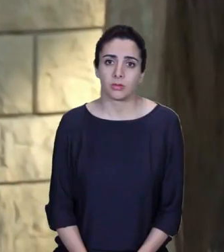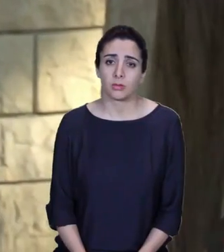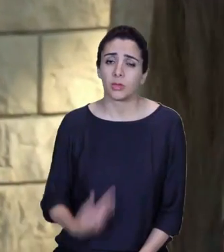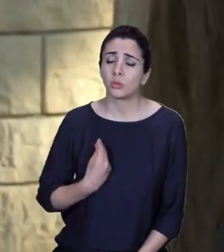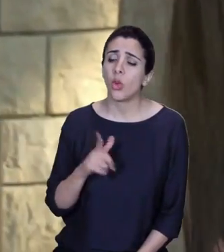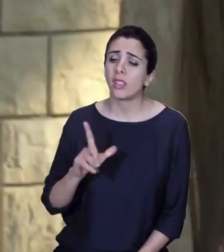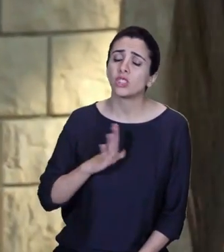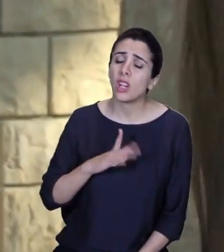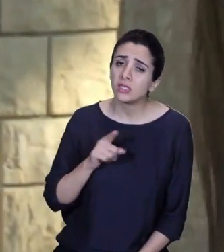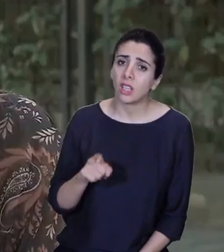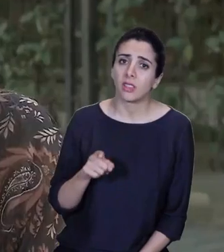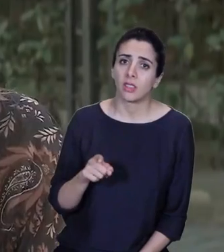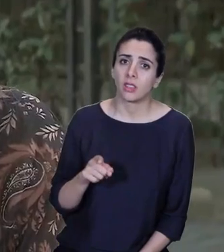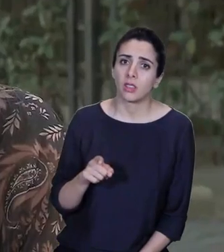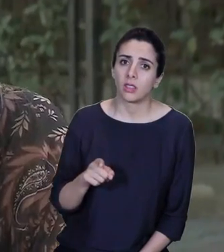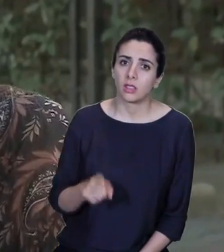Sana o kadar ihtiyacım var ki.